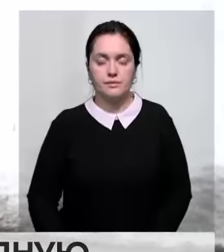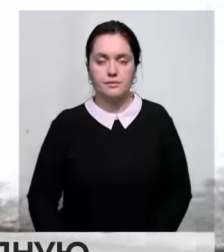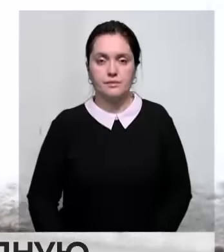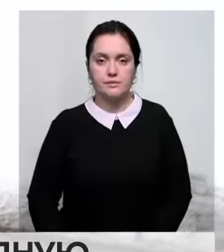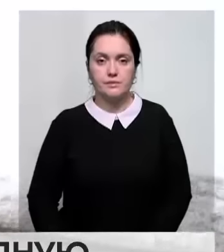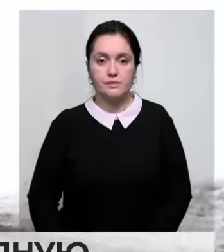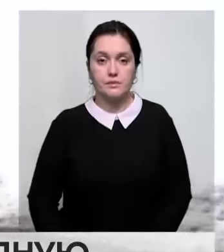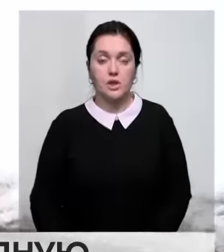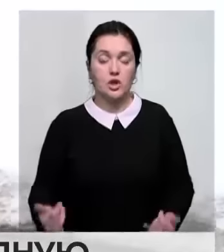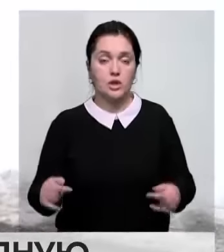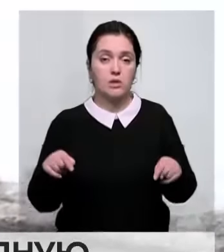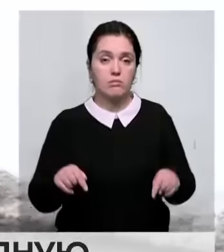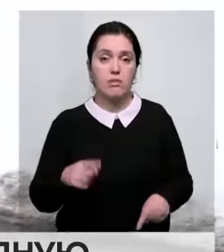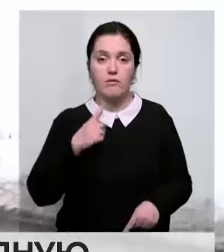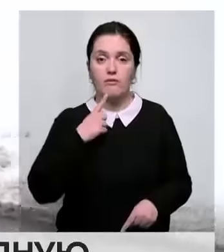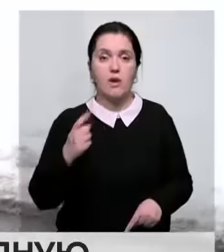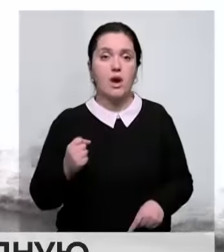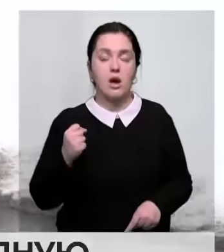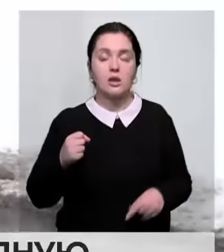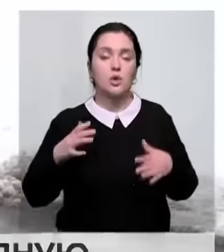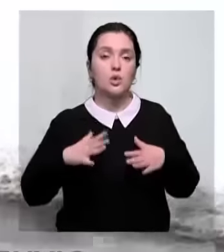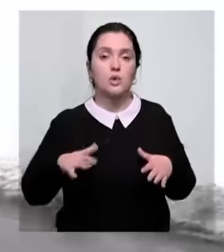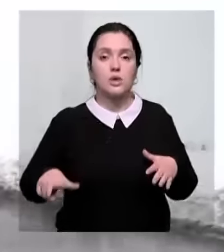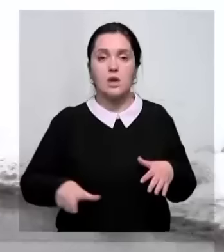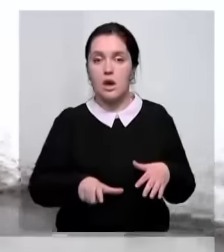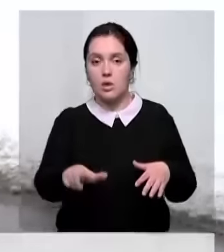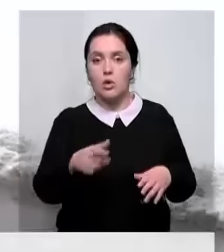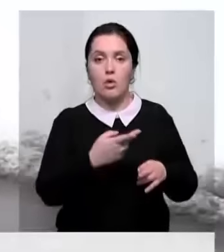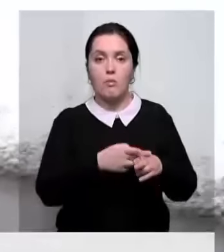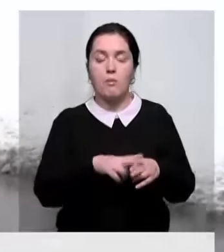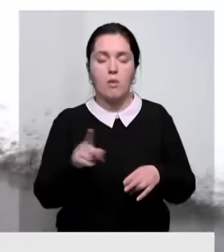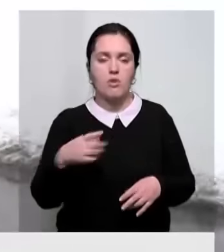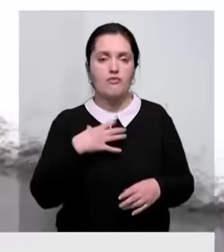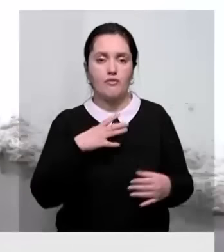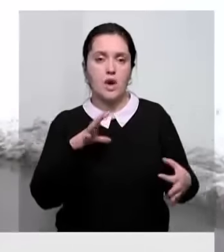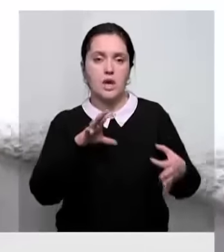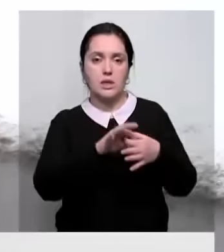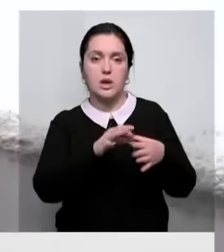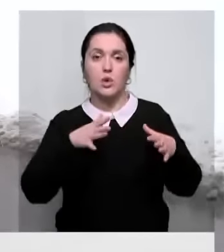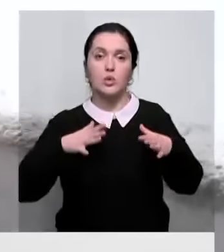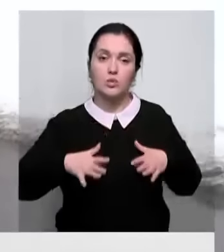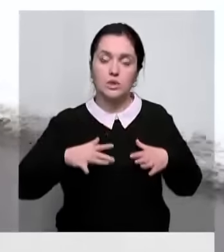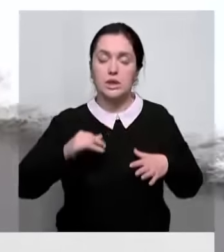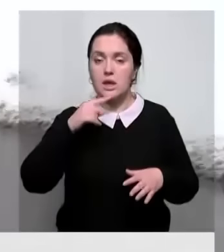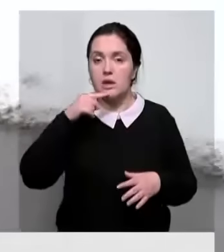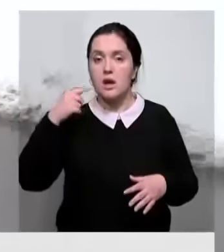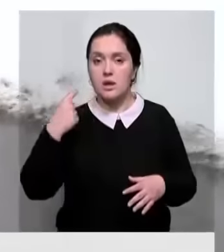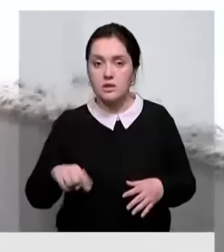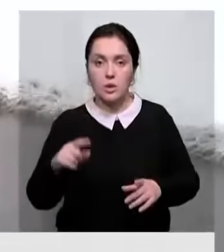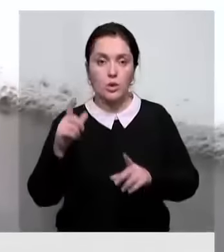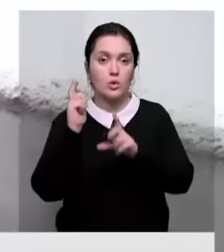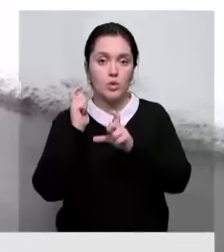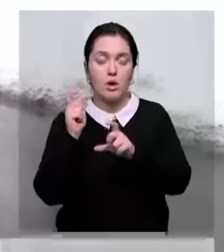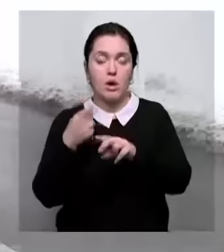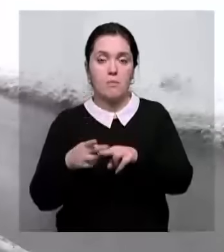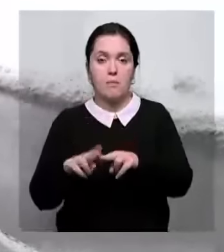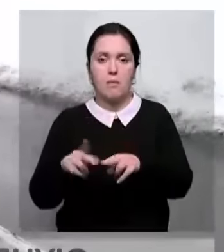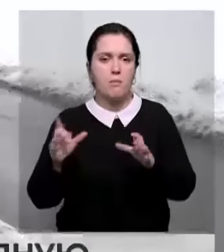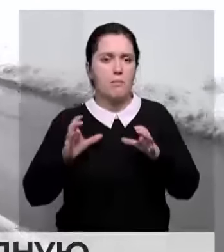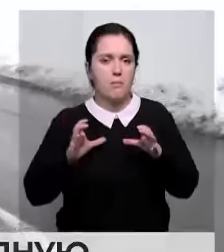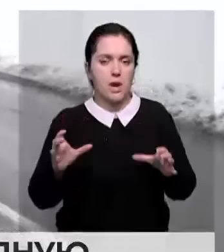Мы находимся на военно-грузинской дороге, ключевой транспортной артерии, соединяющей Грузию и Россию. Этот маршрут с